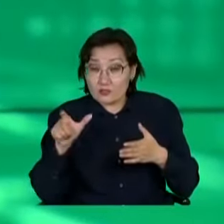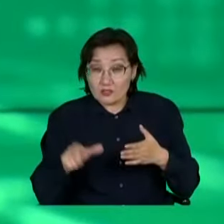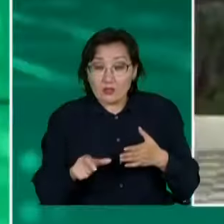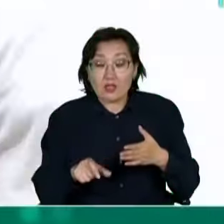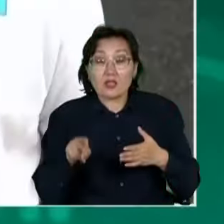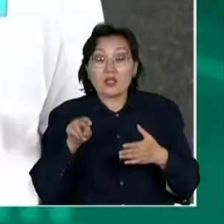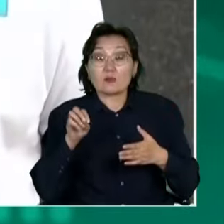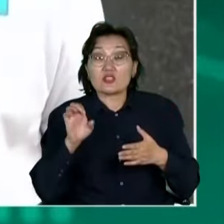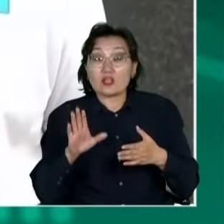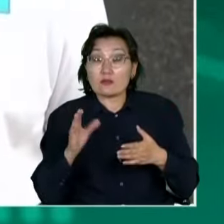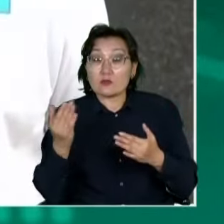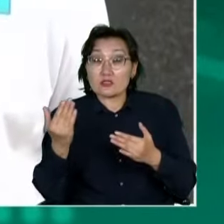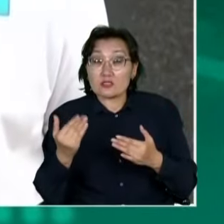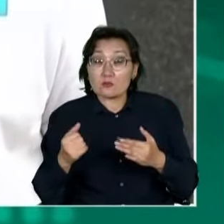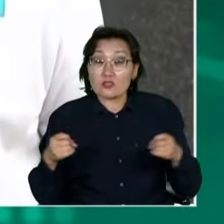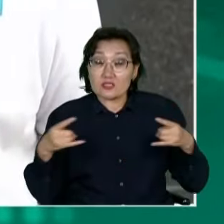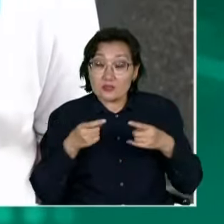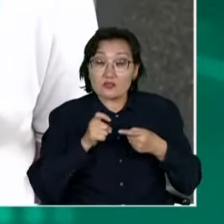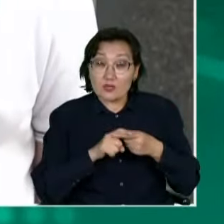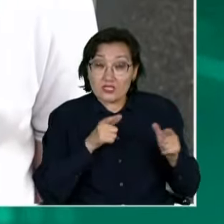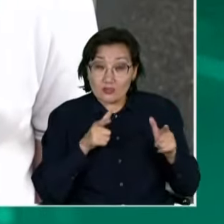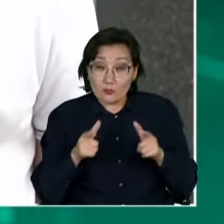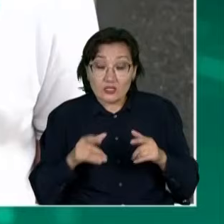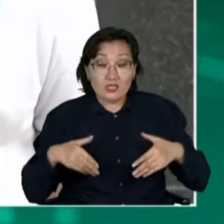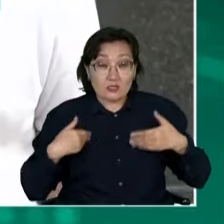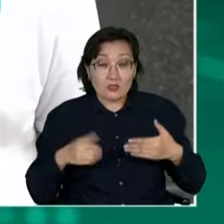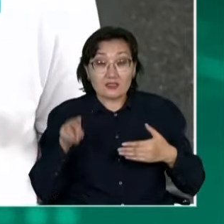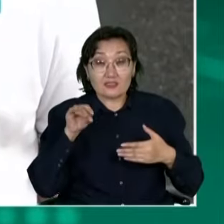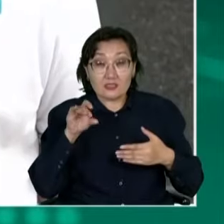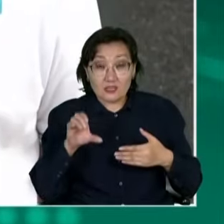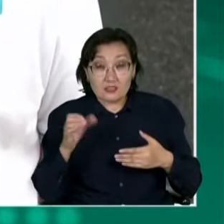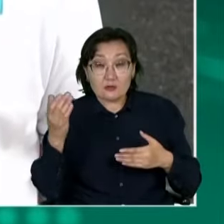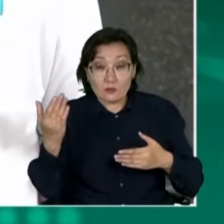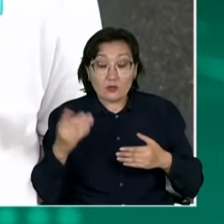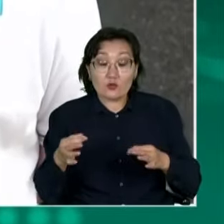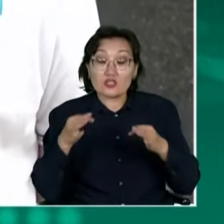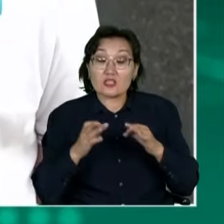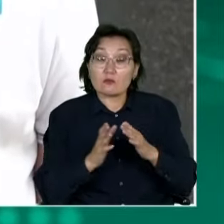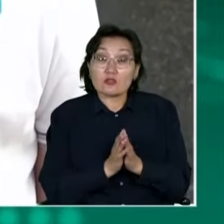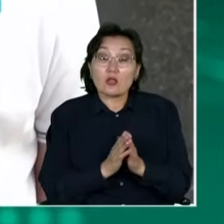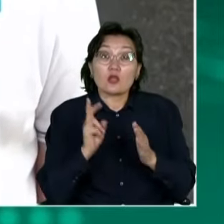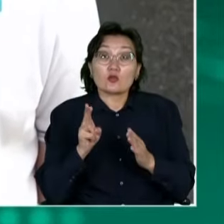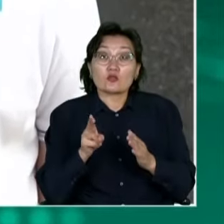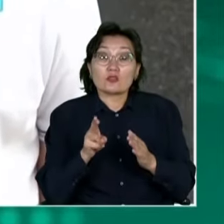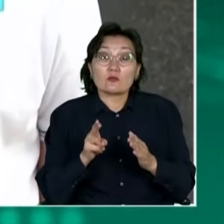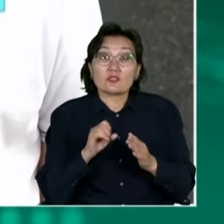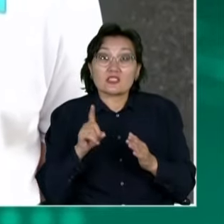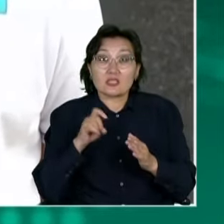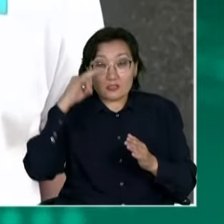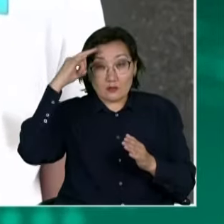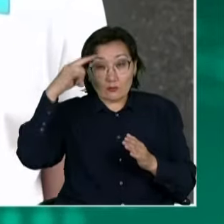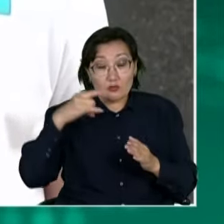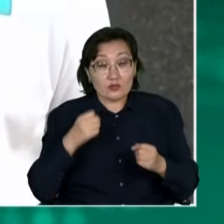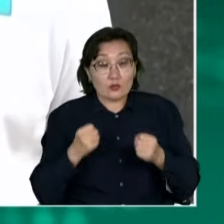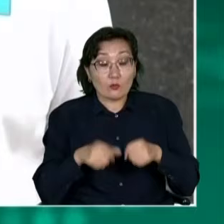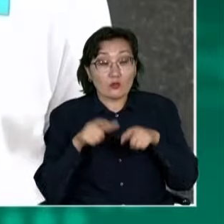Диас Ахмедшарип. Сейчас он с нами на прямой связи. Здравствуйте, Диас Саветкалиулы. Скажите, пожалуйста, кто из казахстанских